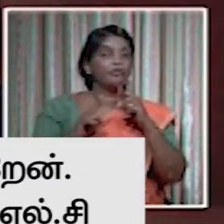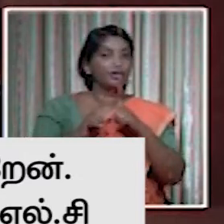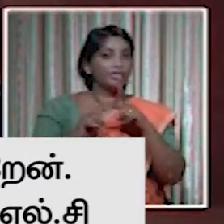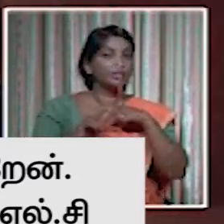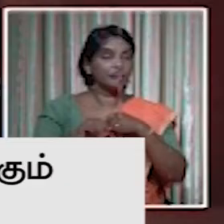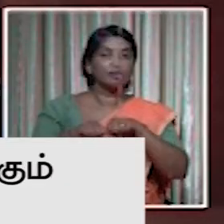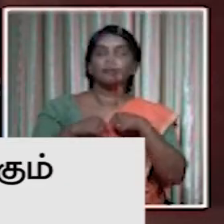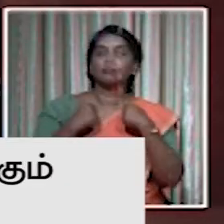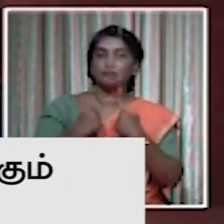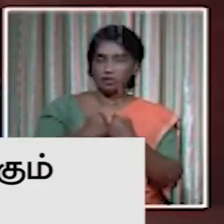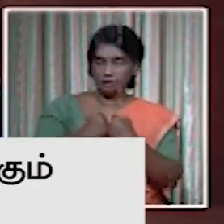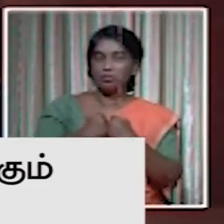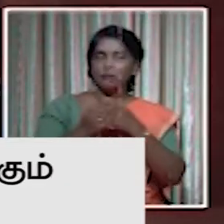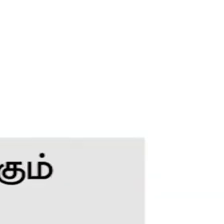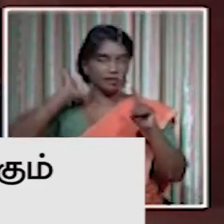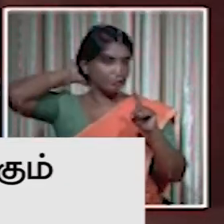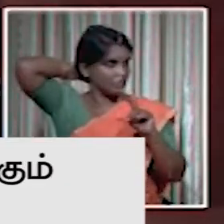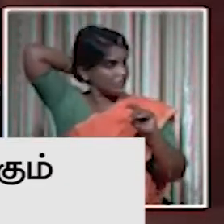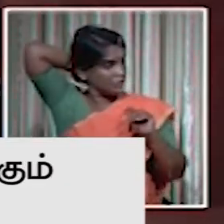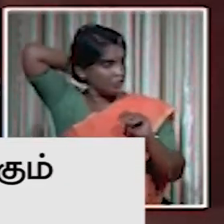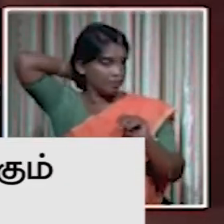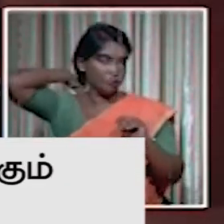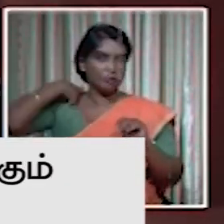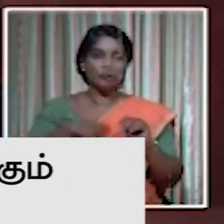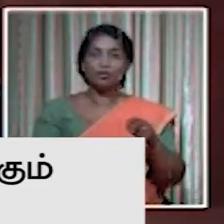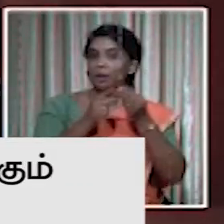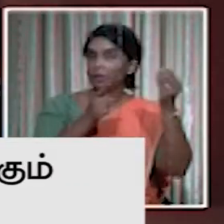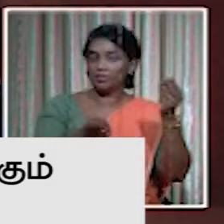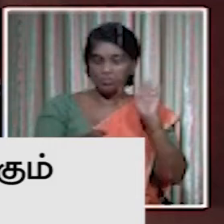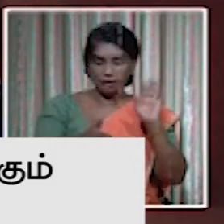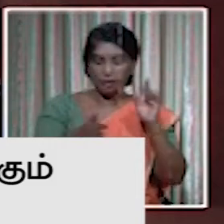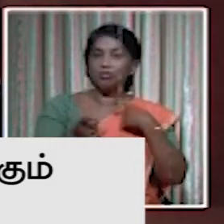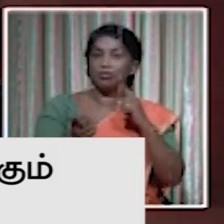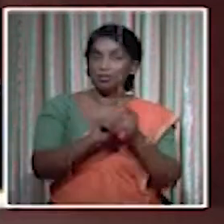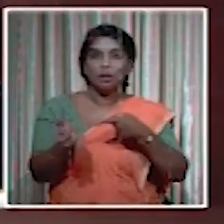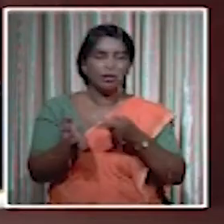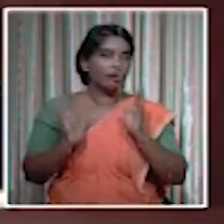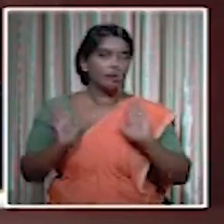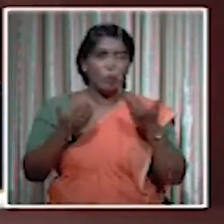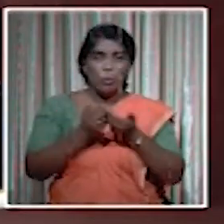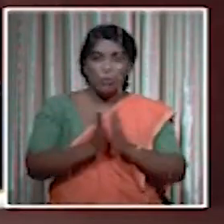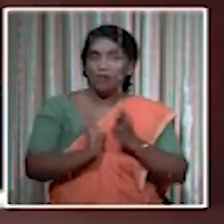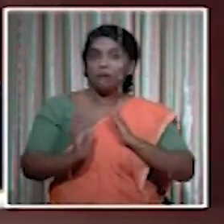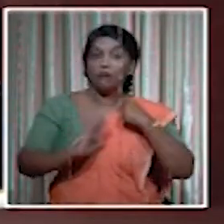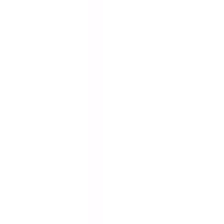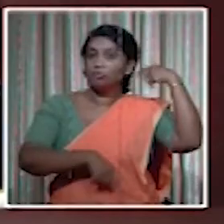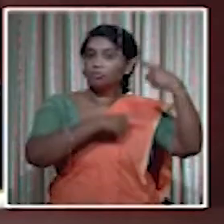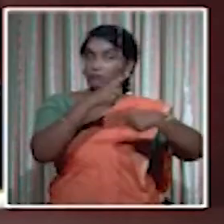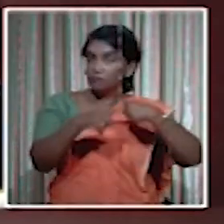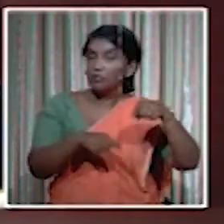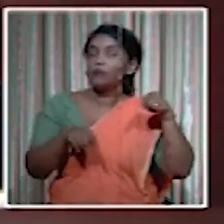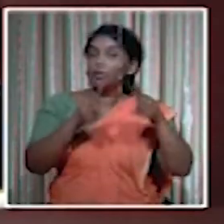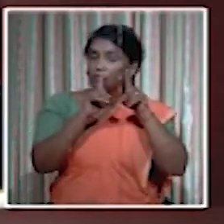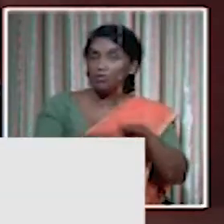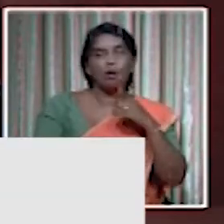පවර් හෝල්ඩින් සමාගමත් අත්සන් කරපු ගිවිසුම. මේක පාර්ලිමේන්තුවට ඉදිරිපත් නොකර තඟවාගෙන තියෙන ගිවිසුම. මේක රටේ බලශක්ති ක්ෂේත්‍රයක්. මේ